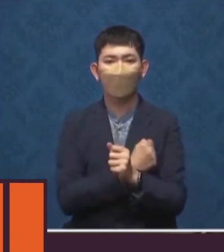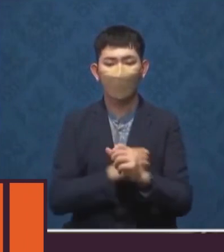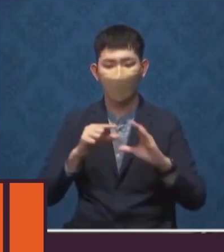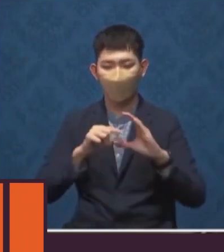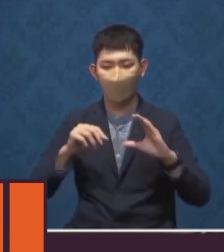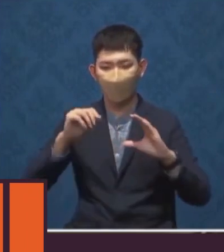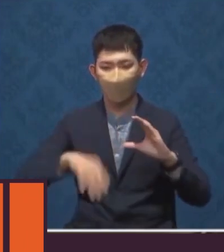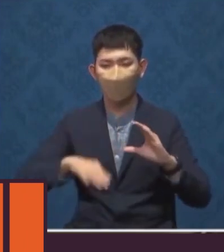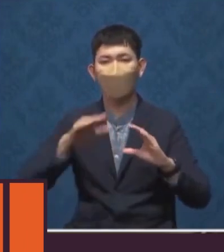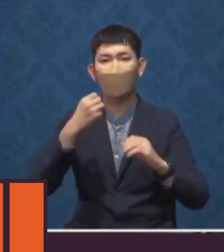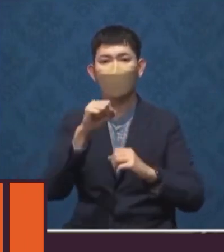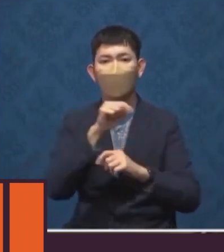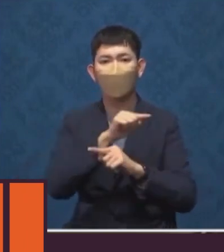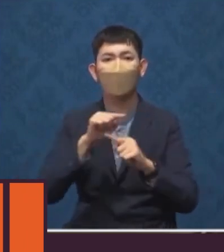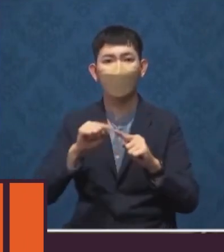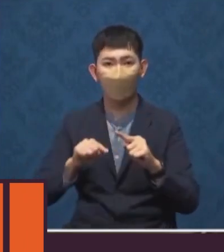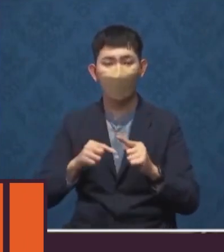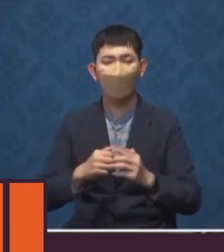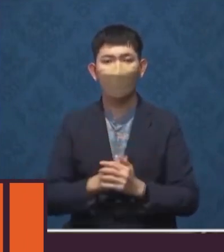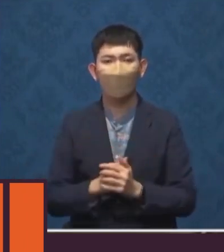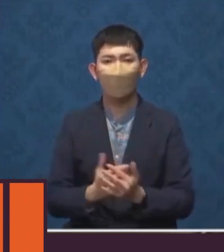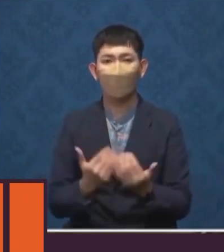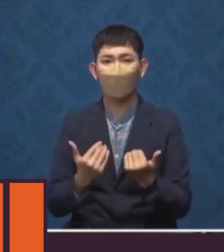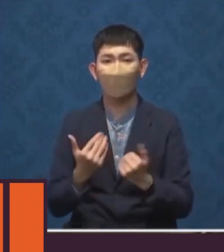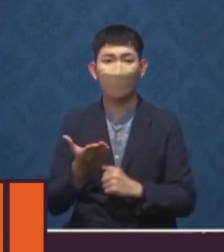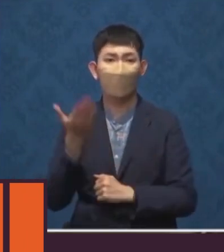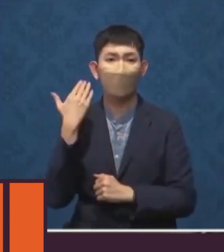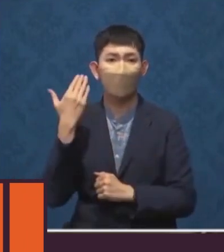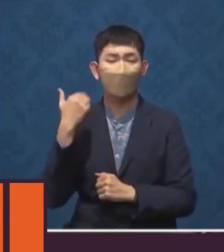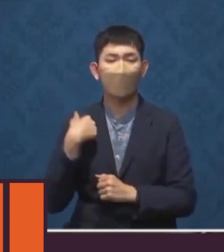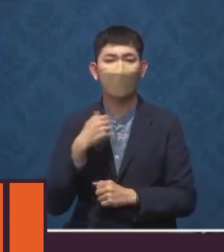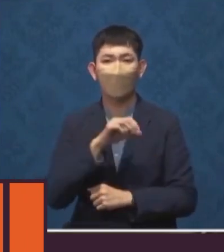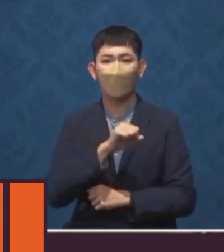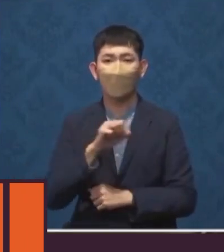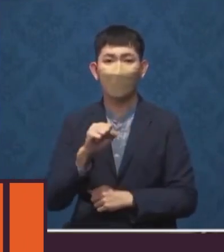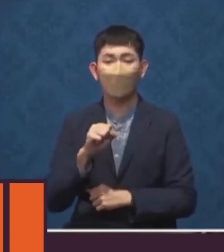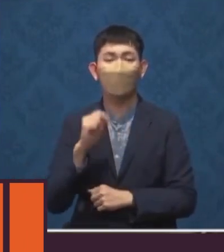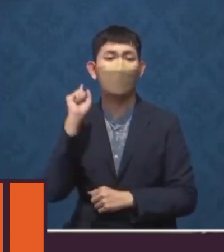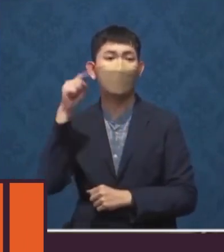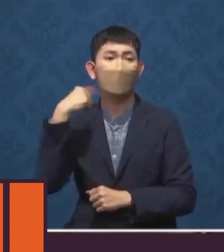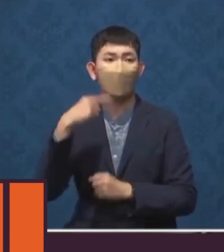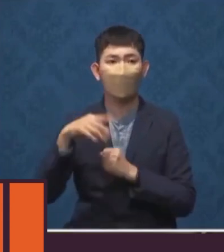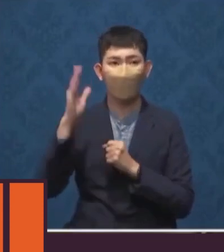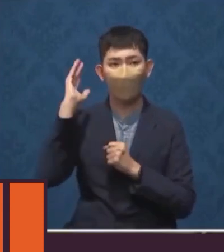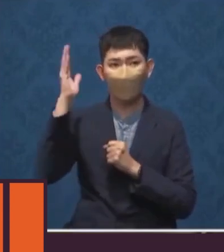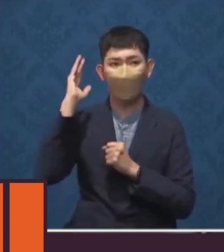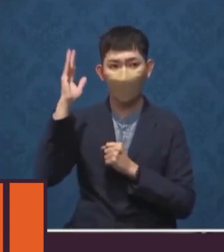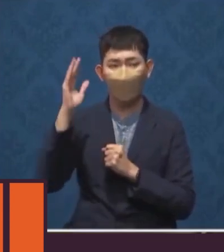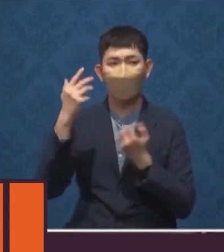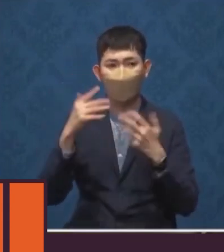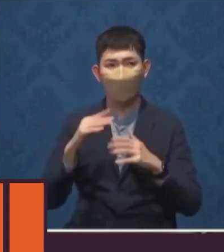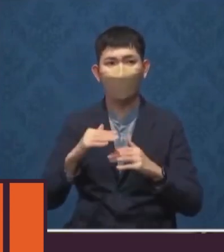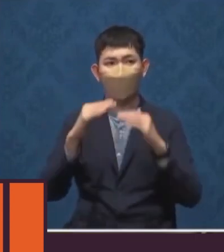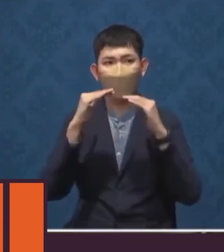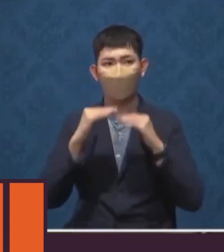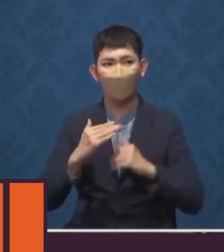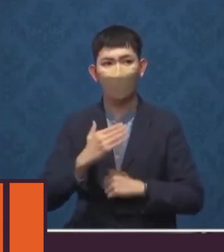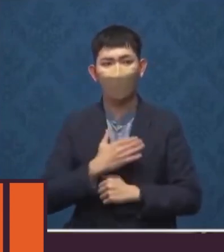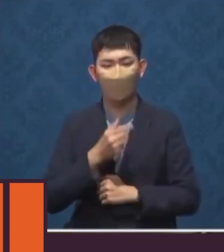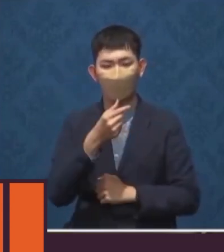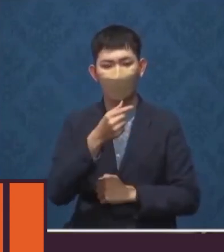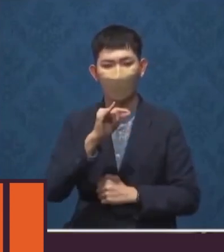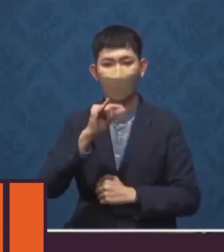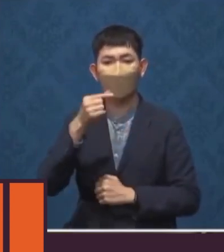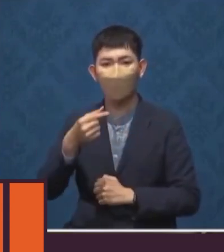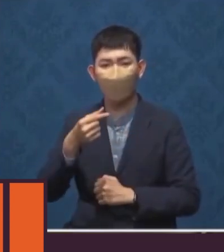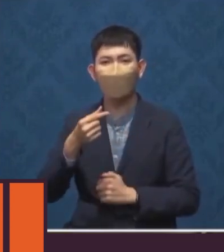ับทามาสันครั ต่จากเมื่อกี้ที่ท่านสอสอวัวิภาได้อัฤศพลายไปนะครับกิกเวรเกอรเี่ มั